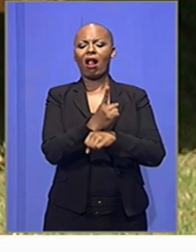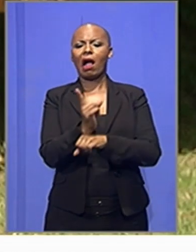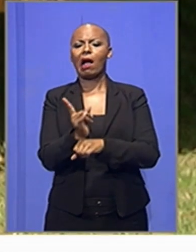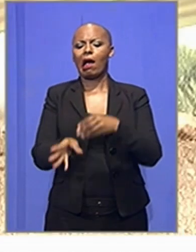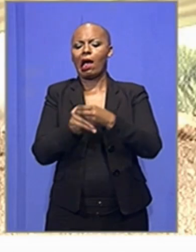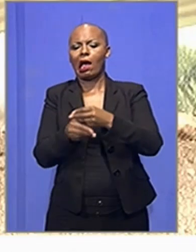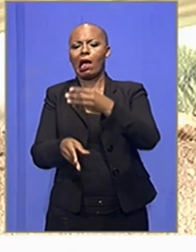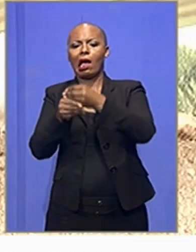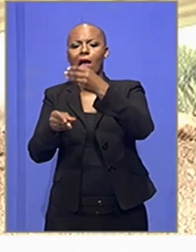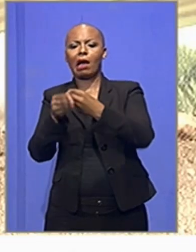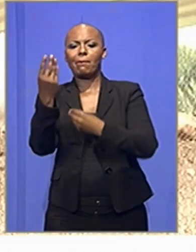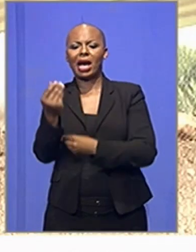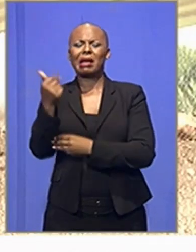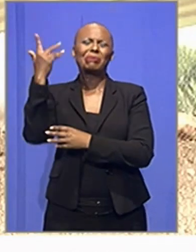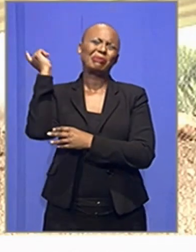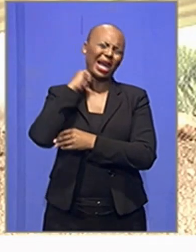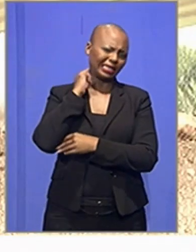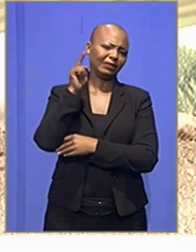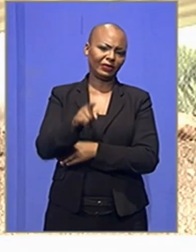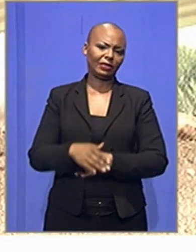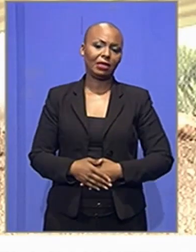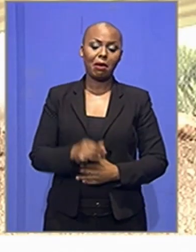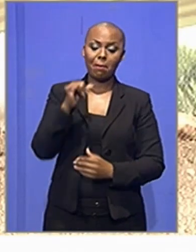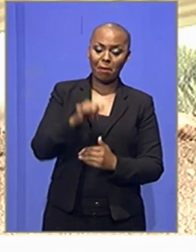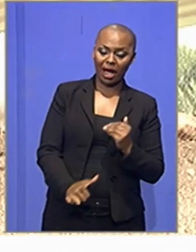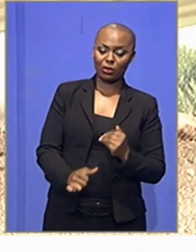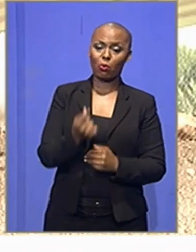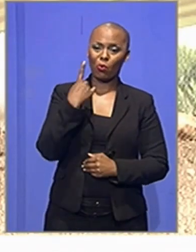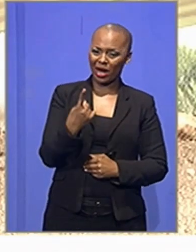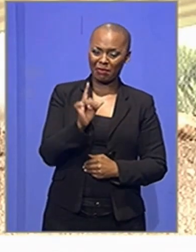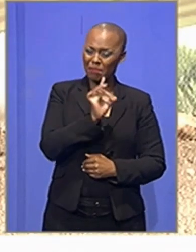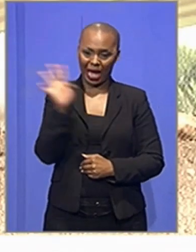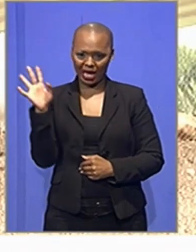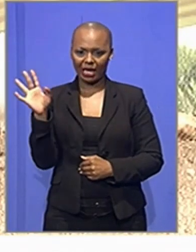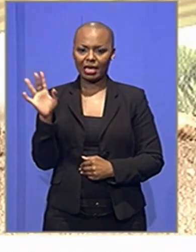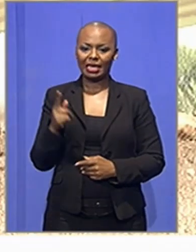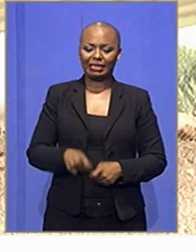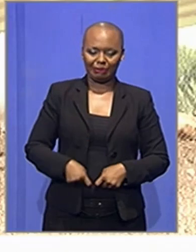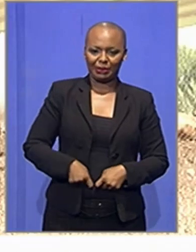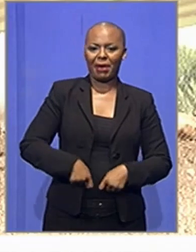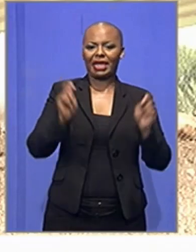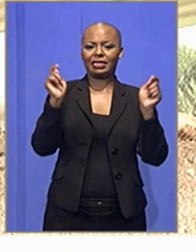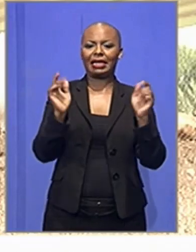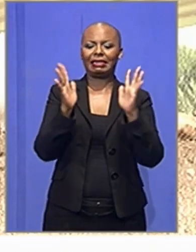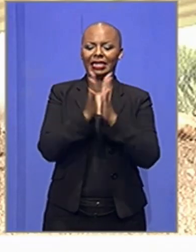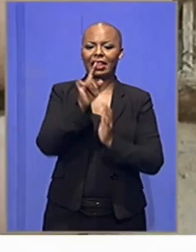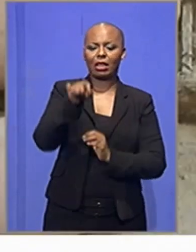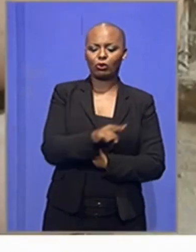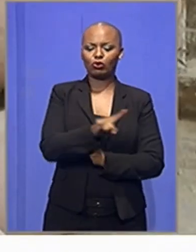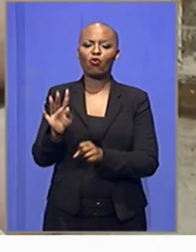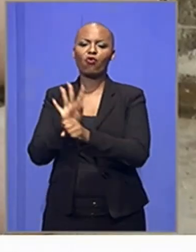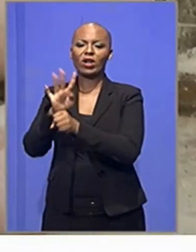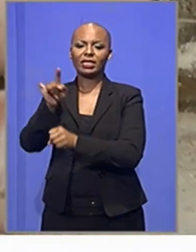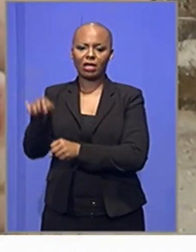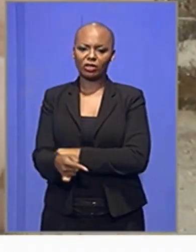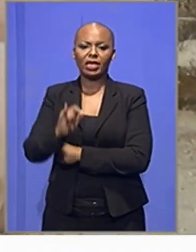kgwedilo go feed dikolobe tsaka ke spenda 10,000 to 14,000. Modisa